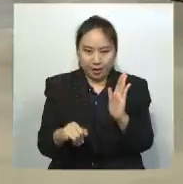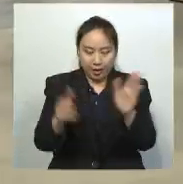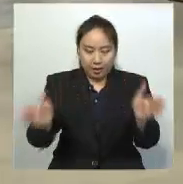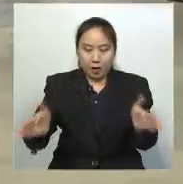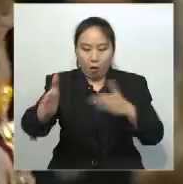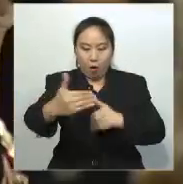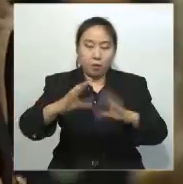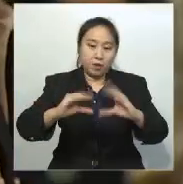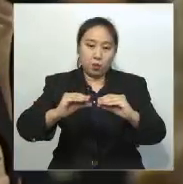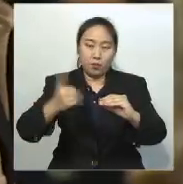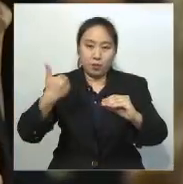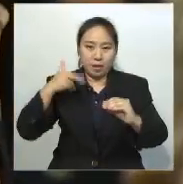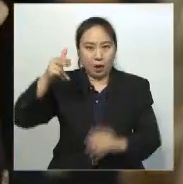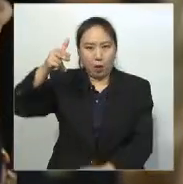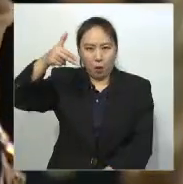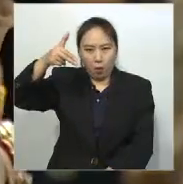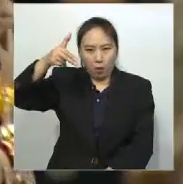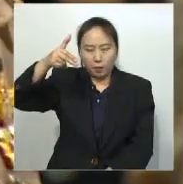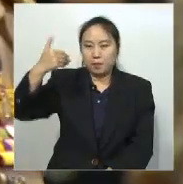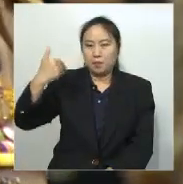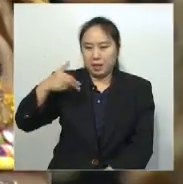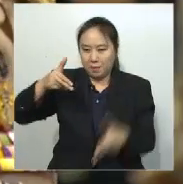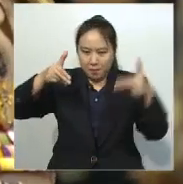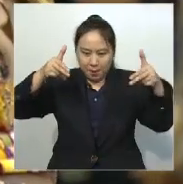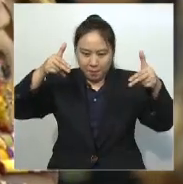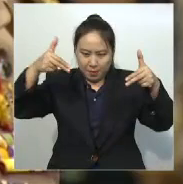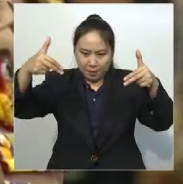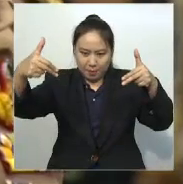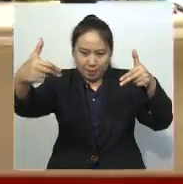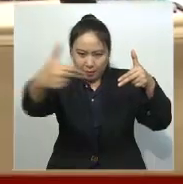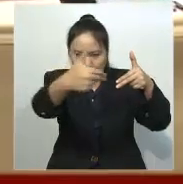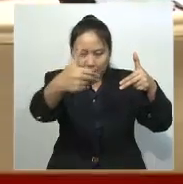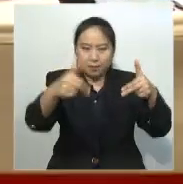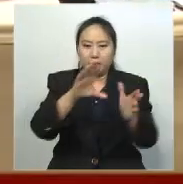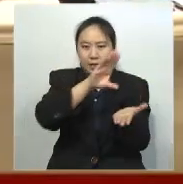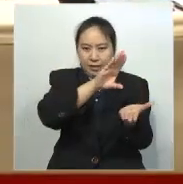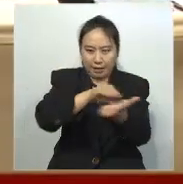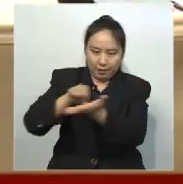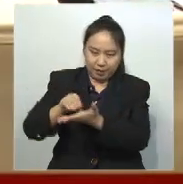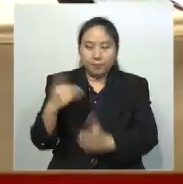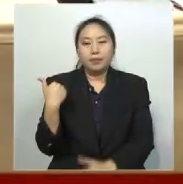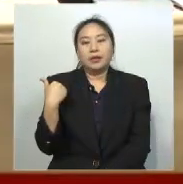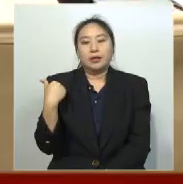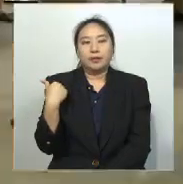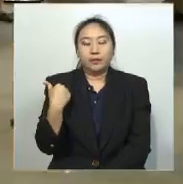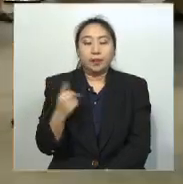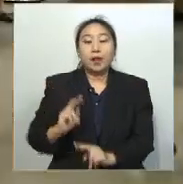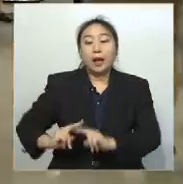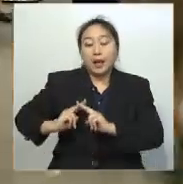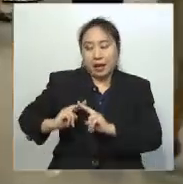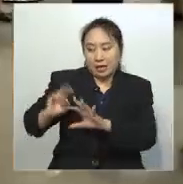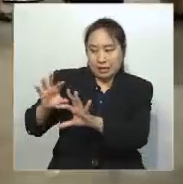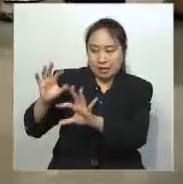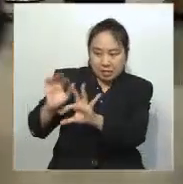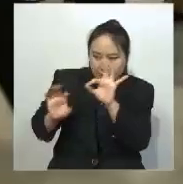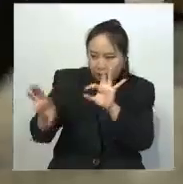ห้องประชุมได้มีการติดตั้งกล้องวงจรปิดบันทึกภาพกระบวนการคัดเลือกสว.ด้วยสำหรับการคัดเลือกกันเองในวันนี้มี